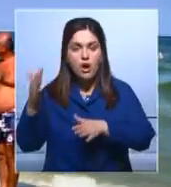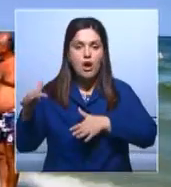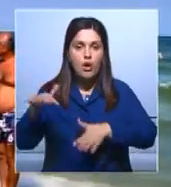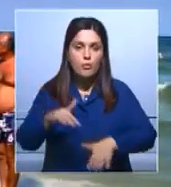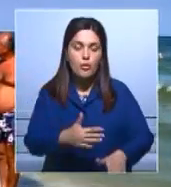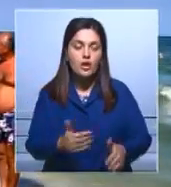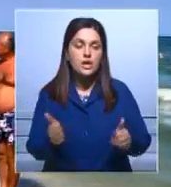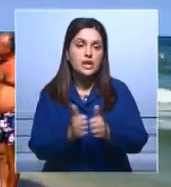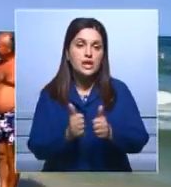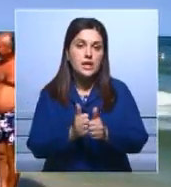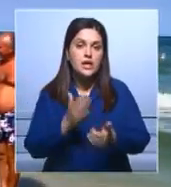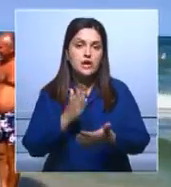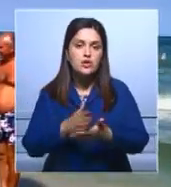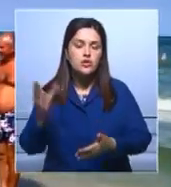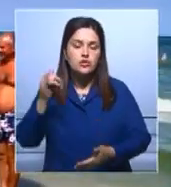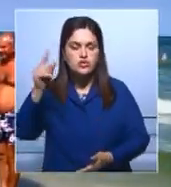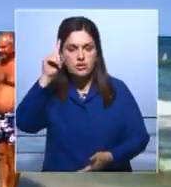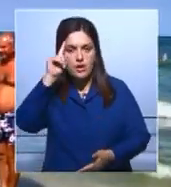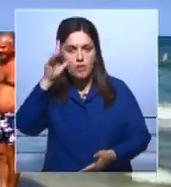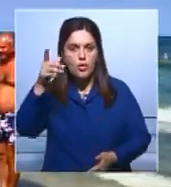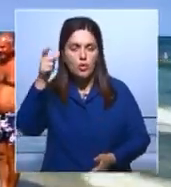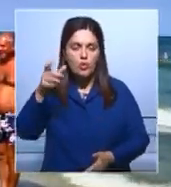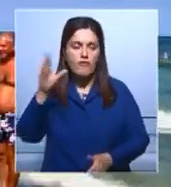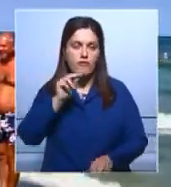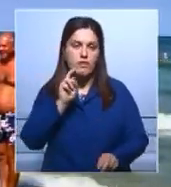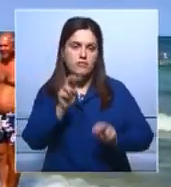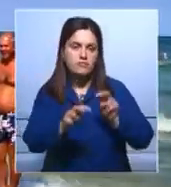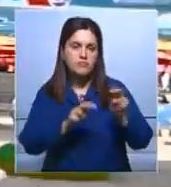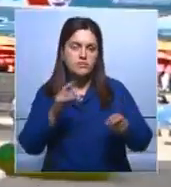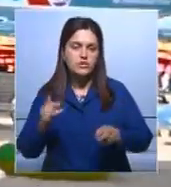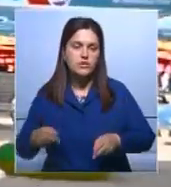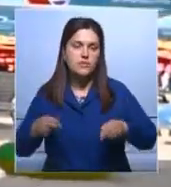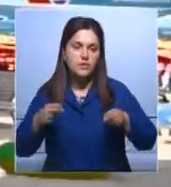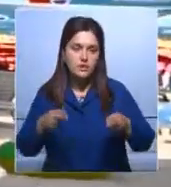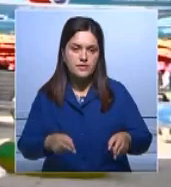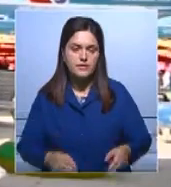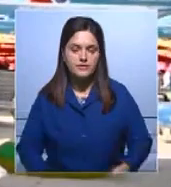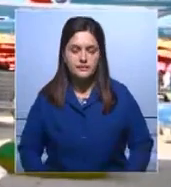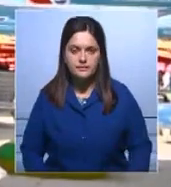Черного моря, как никогда популярны среди иностранных туристов.